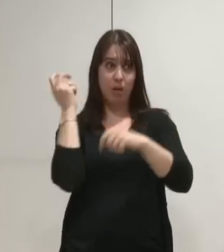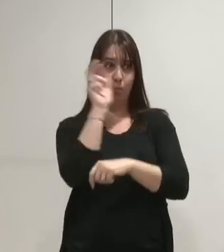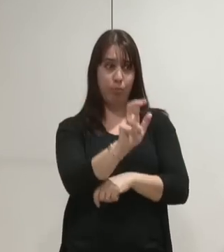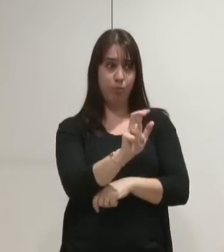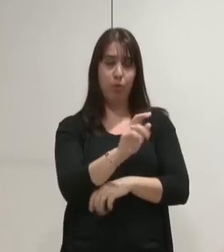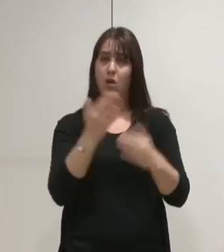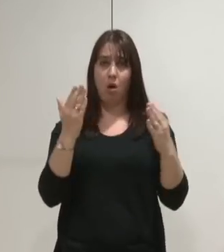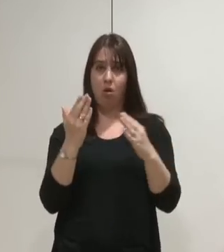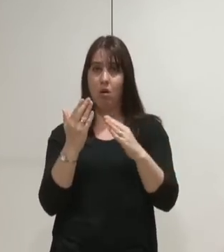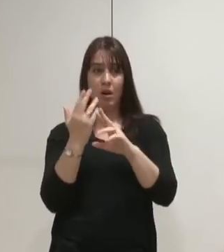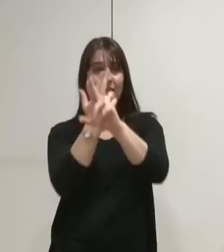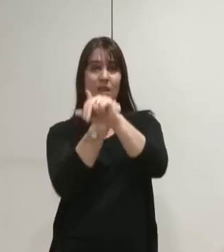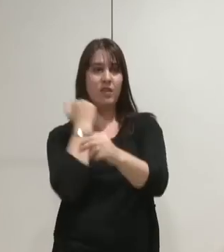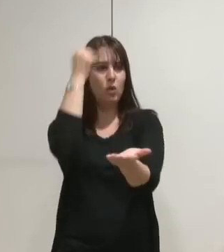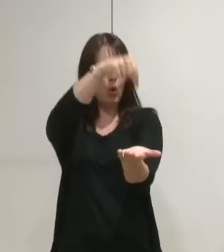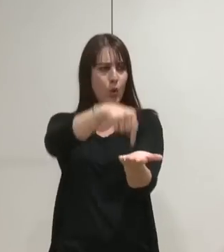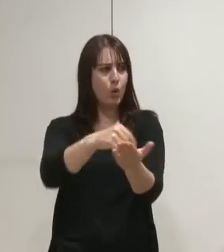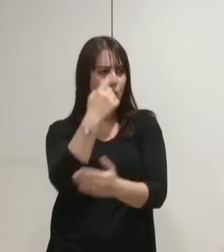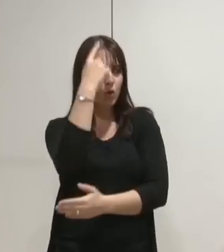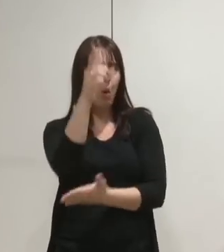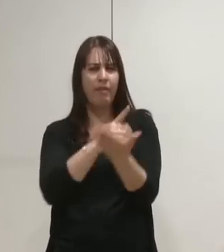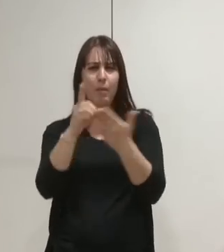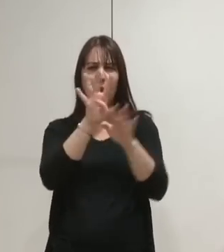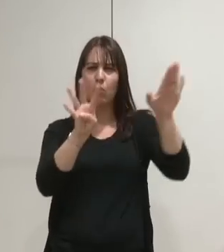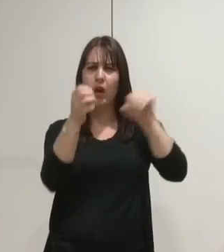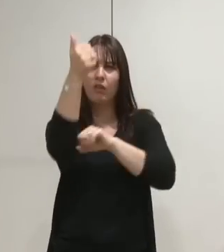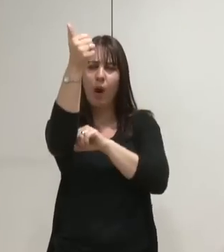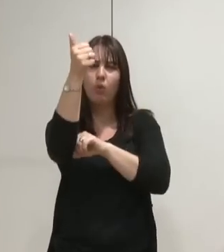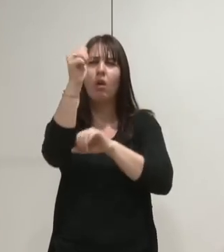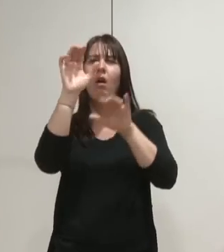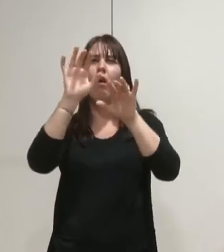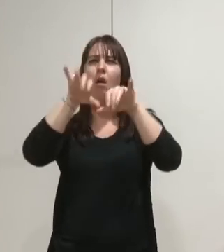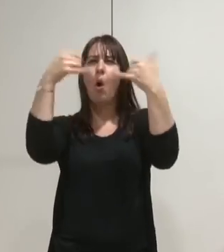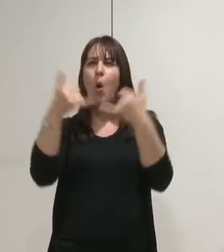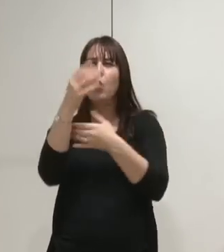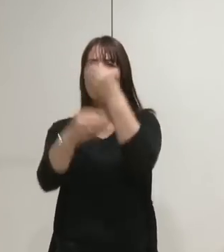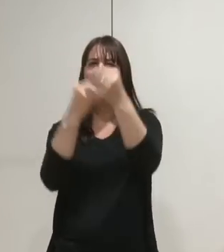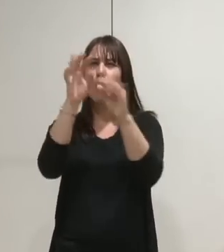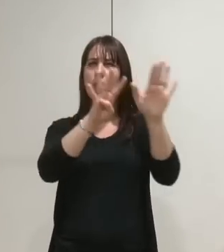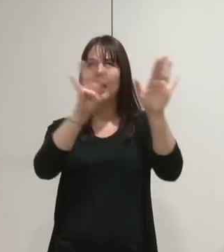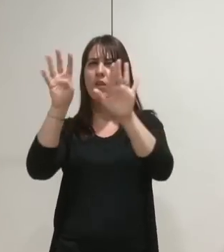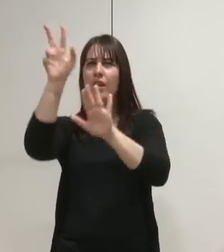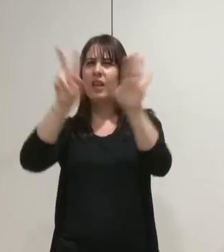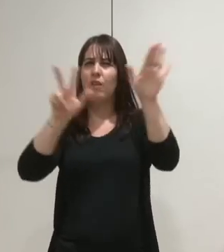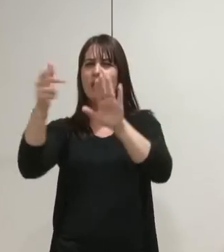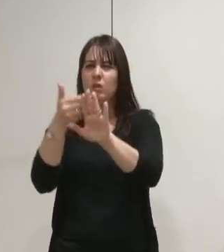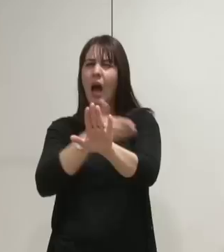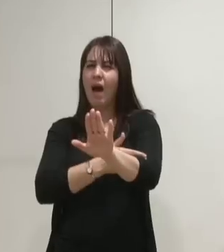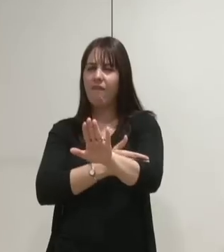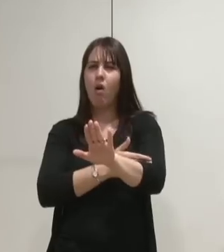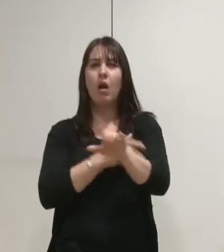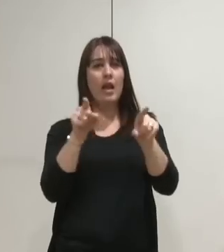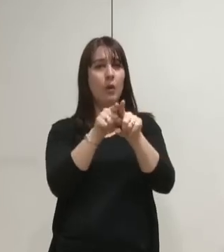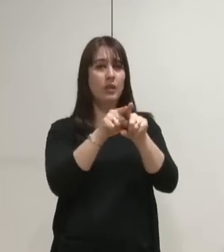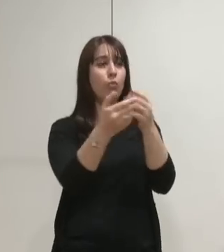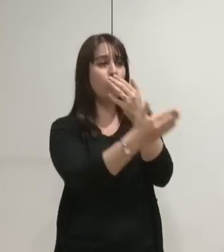définition d'un lieu je crois que c'était dans lesesson avant la Coupe du monde de 1998 et d'un délégataire pour construire ce